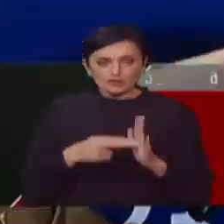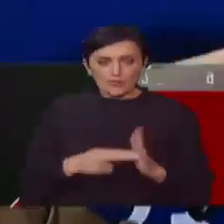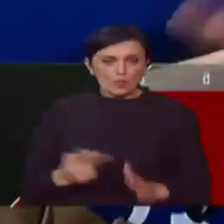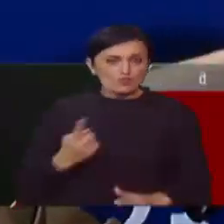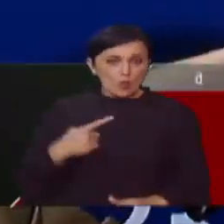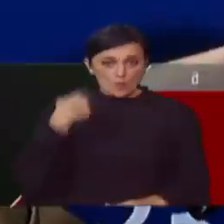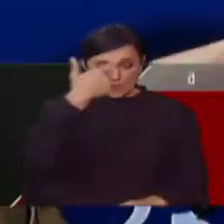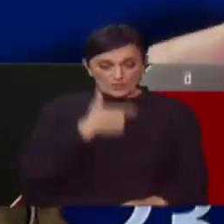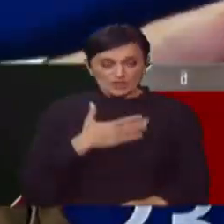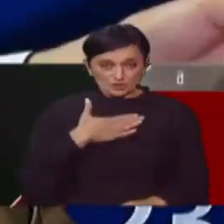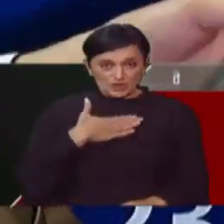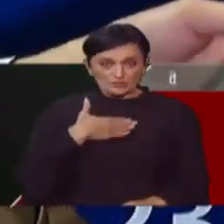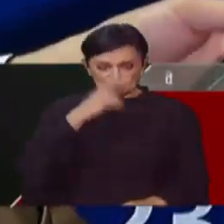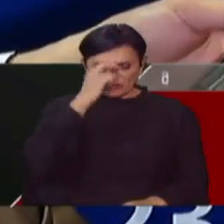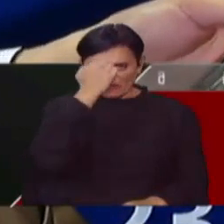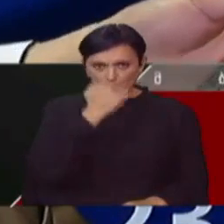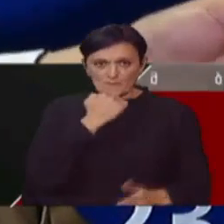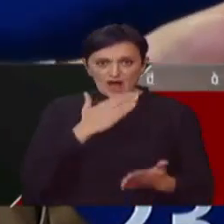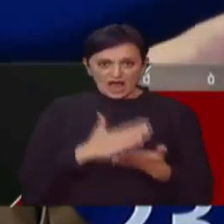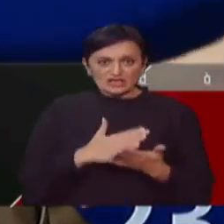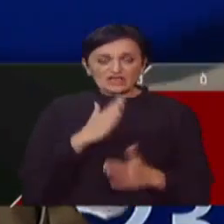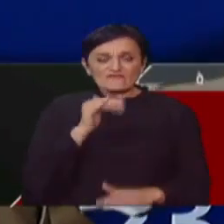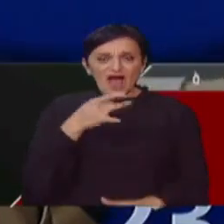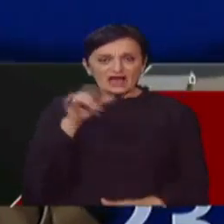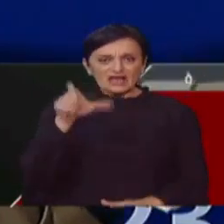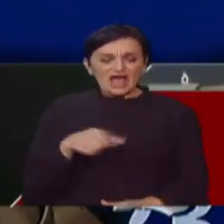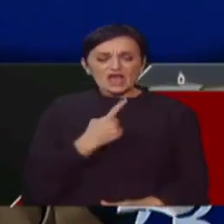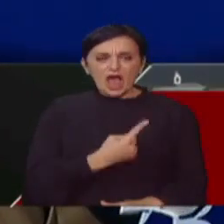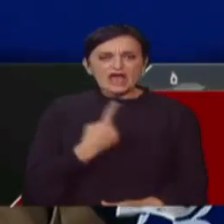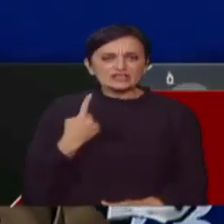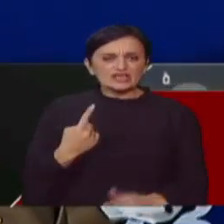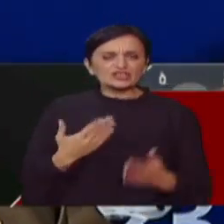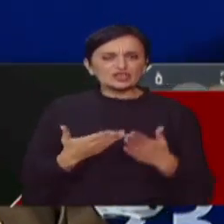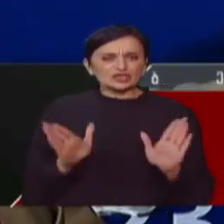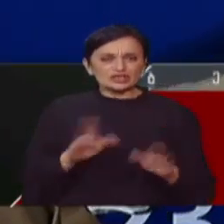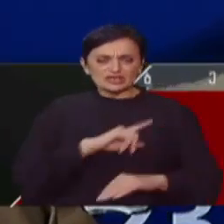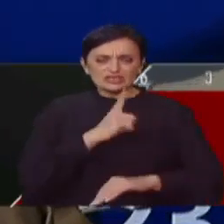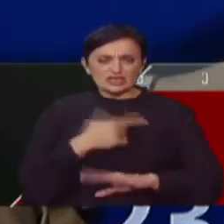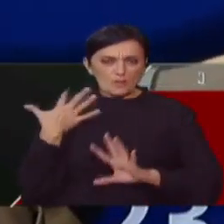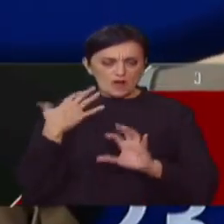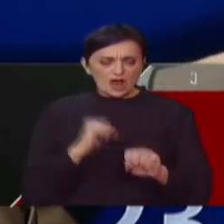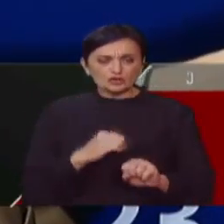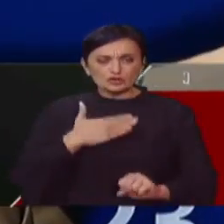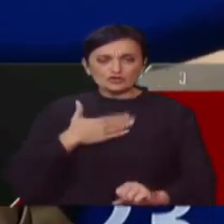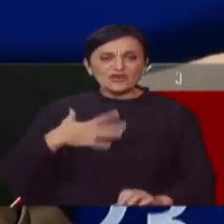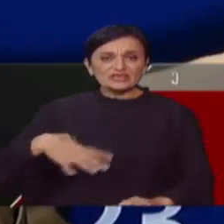Მე პირადად ჩვენი მთავრობა ძალიან მადლიერი არის კომისარ ვარჰეის, რომელიც ერთ-ერთი ღია ძლიერი მხარდამჭერი ჩვენი